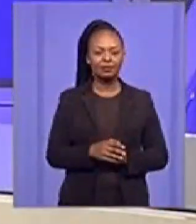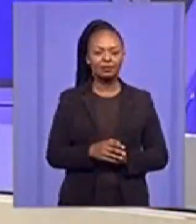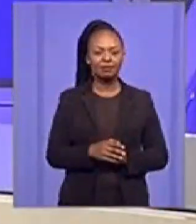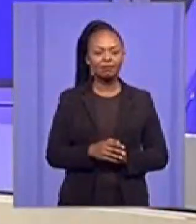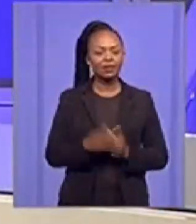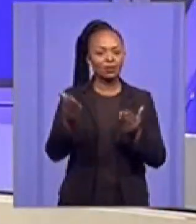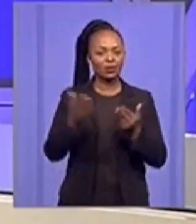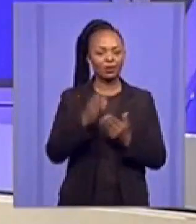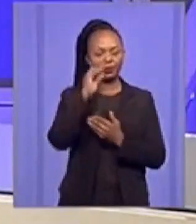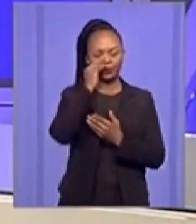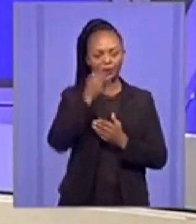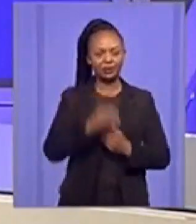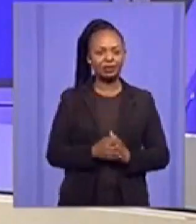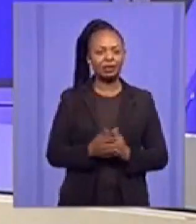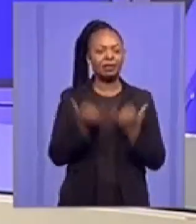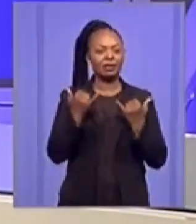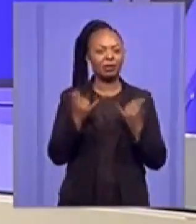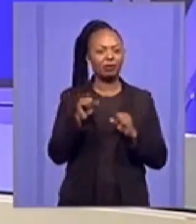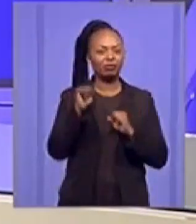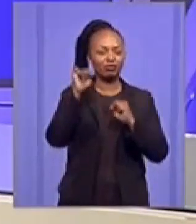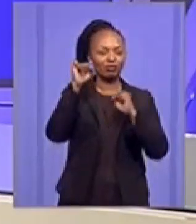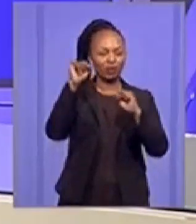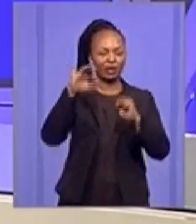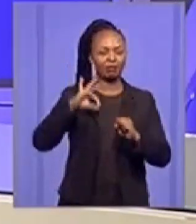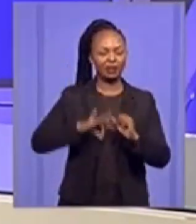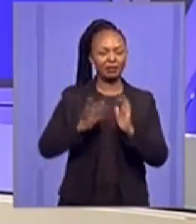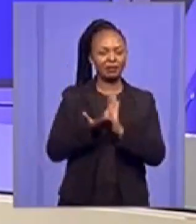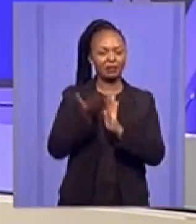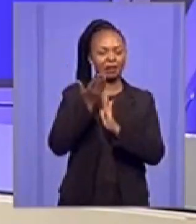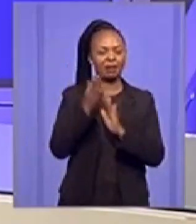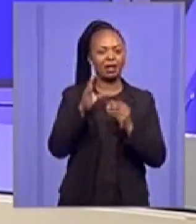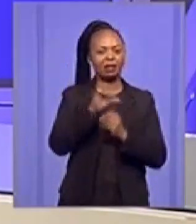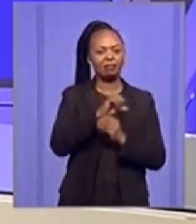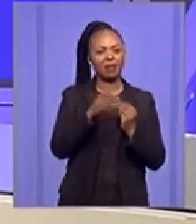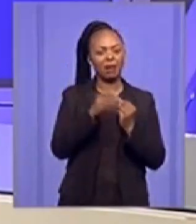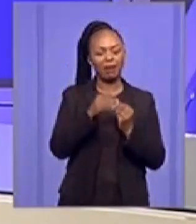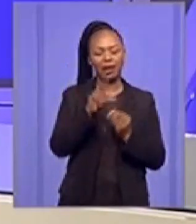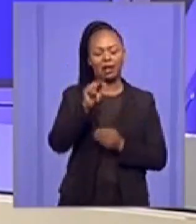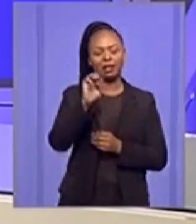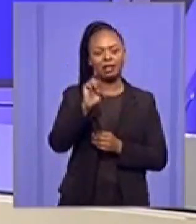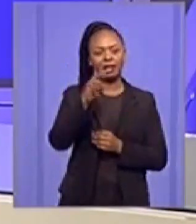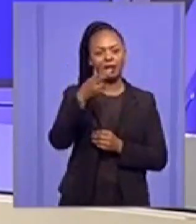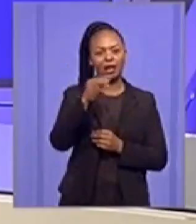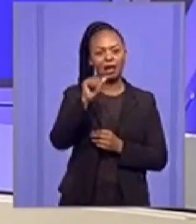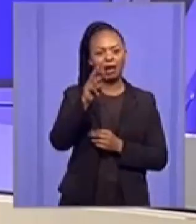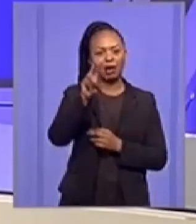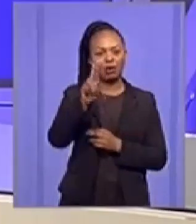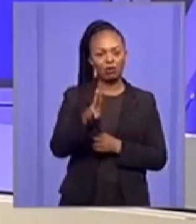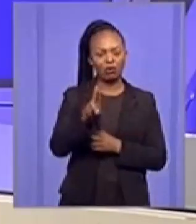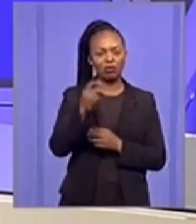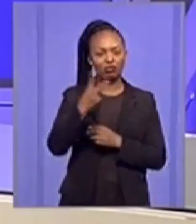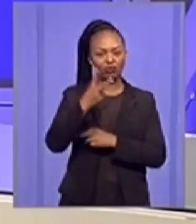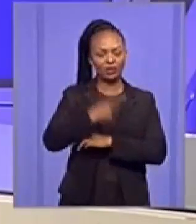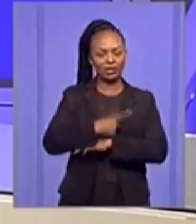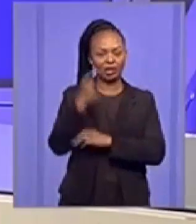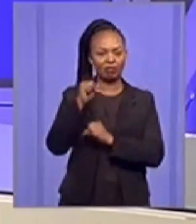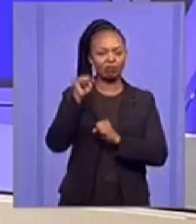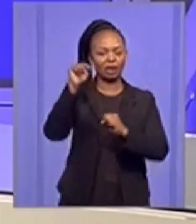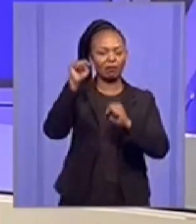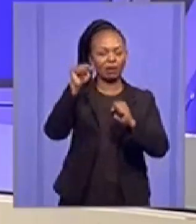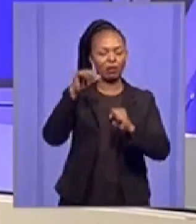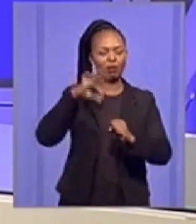Harbero amohele mohi setraeke sa nyolela meputso sa basebetsi ba Nehau se kene letsatsi la bobedi ka jeno mo ba tsekang nyolela